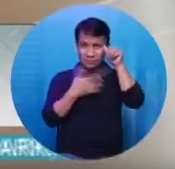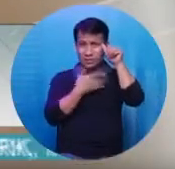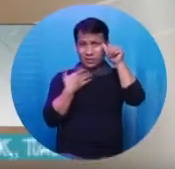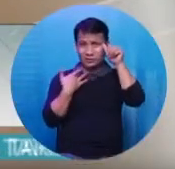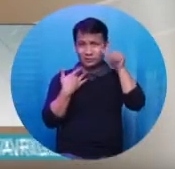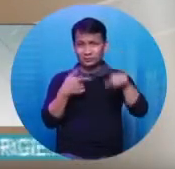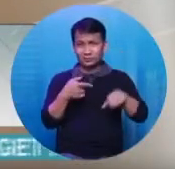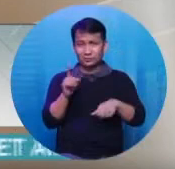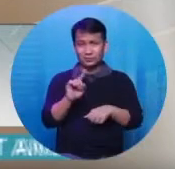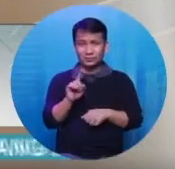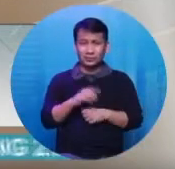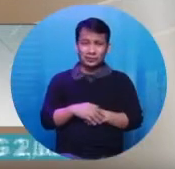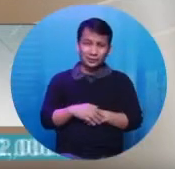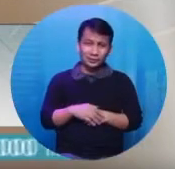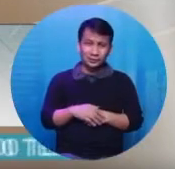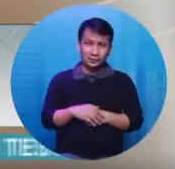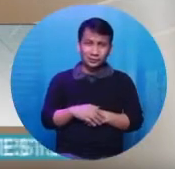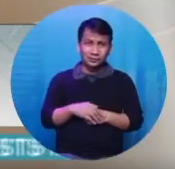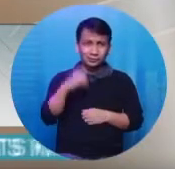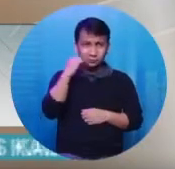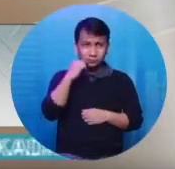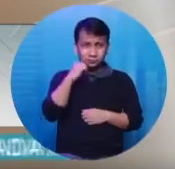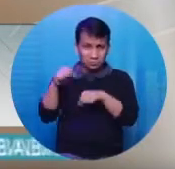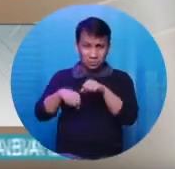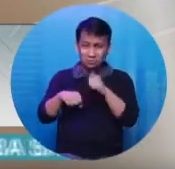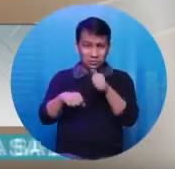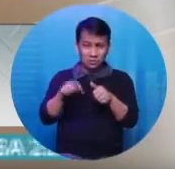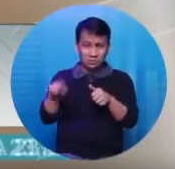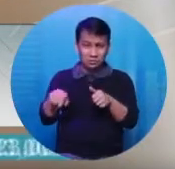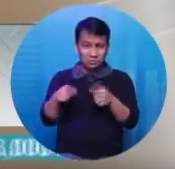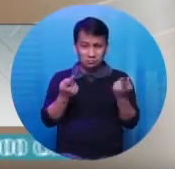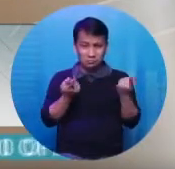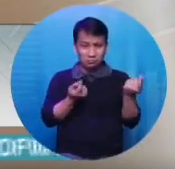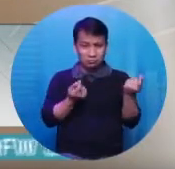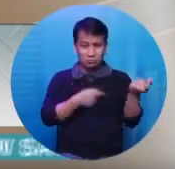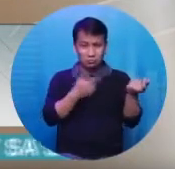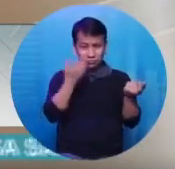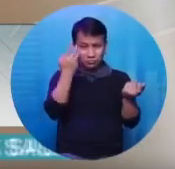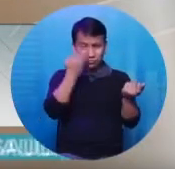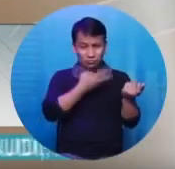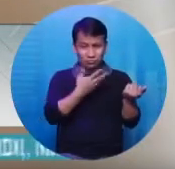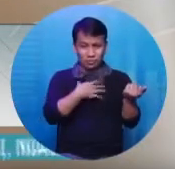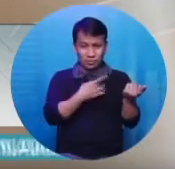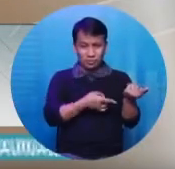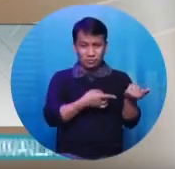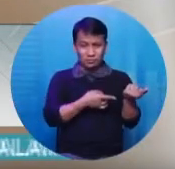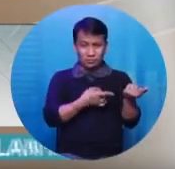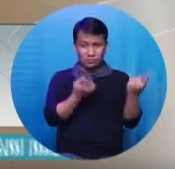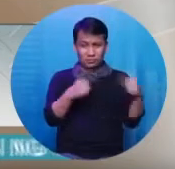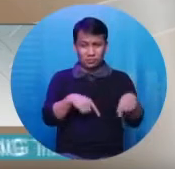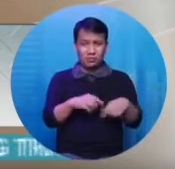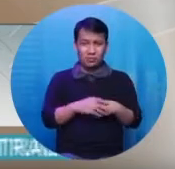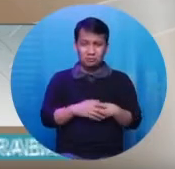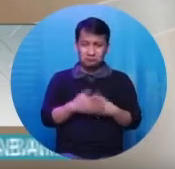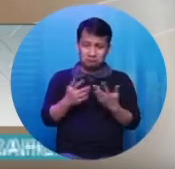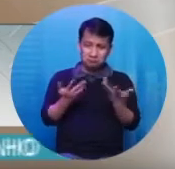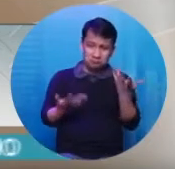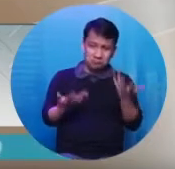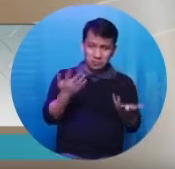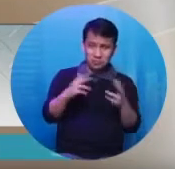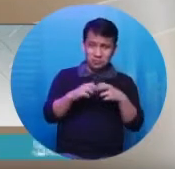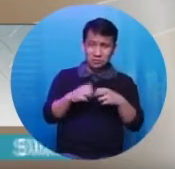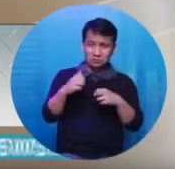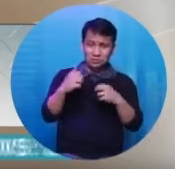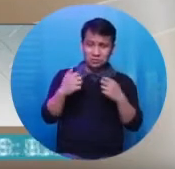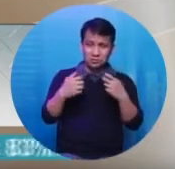to. So, every time na hindi na tutupad yung kanyang kamunduhan na isa sa katuparan, it's either